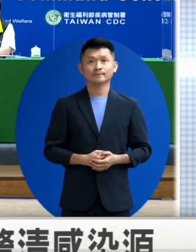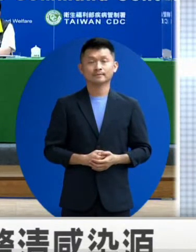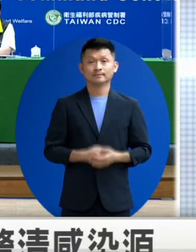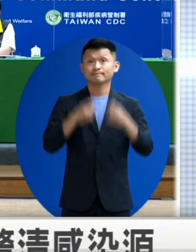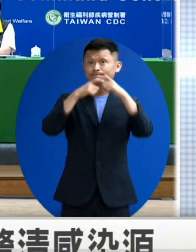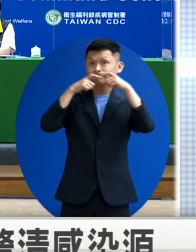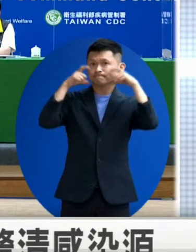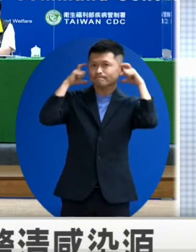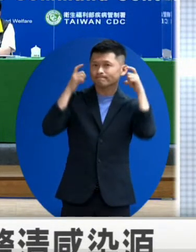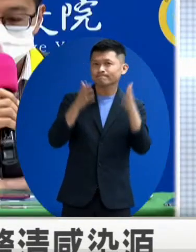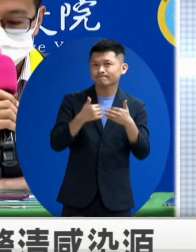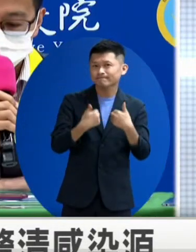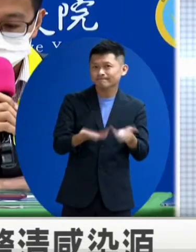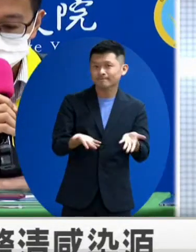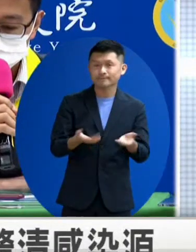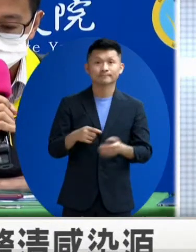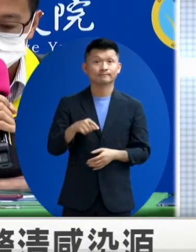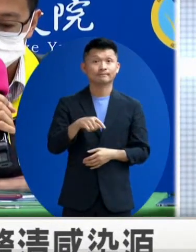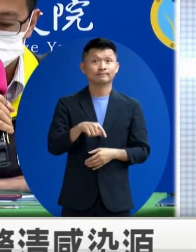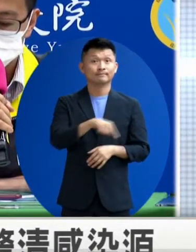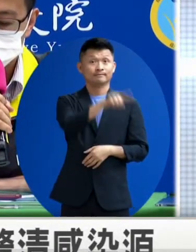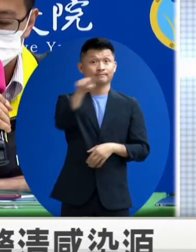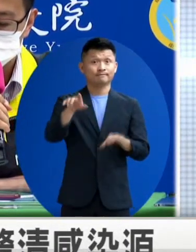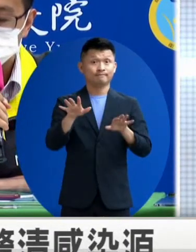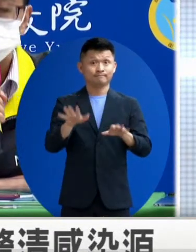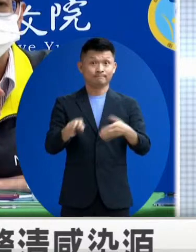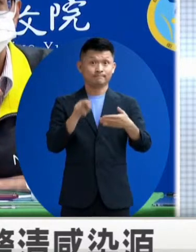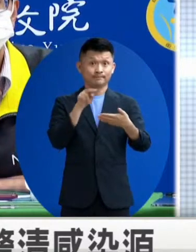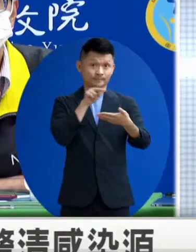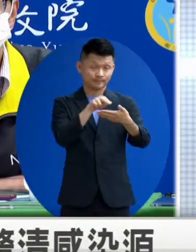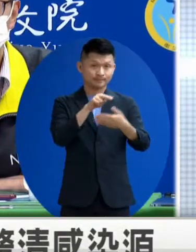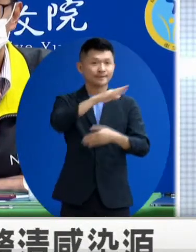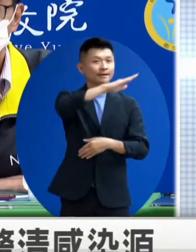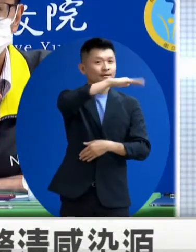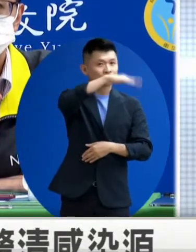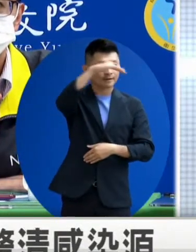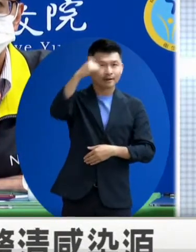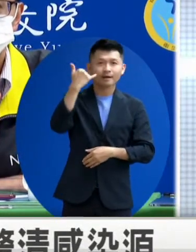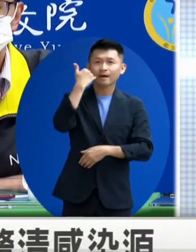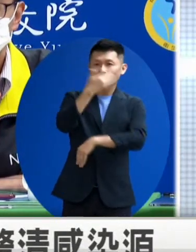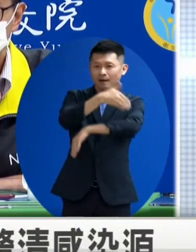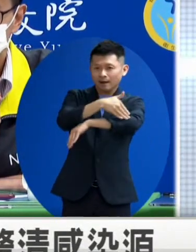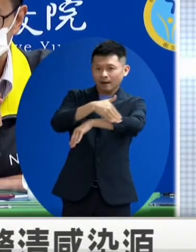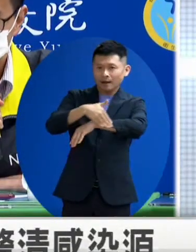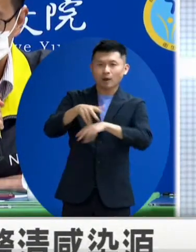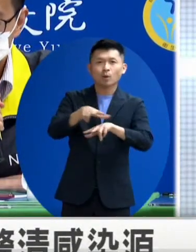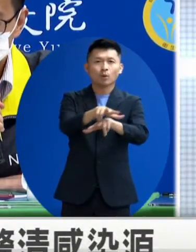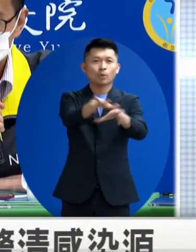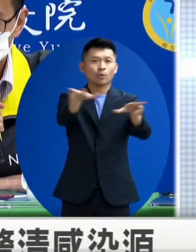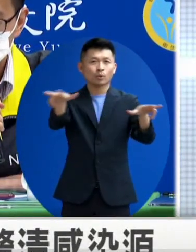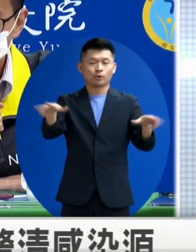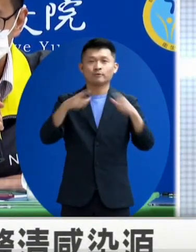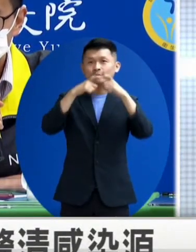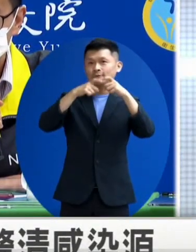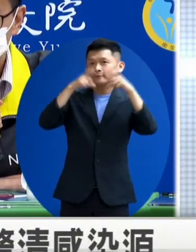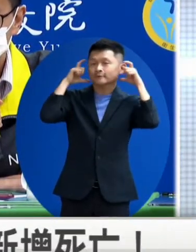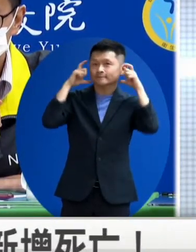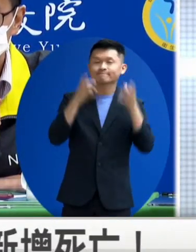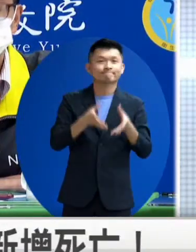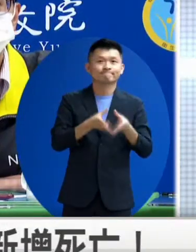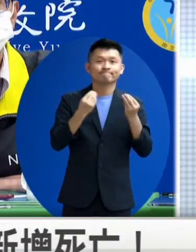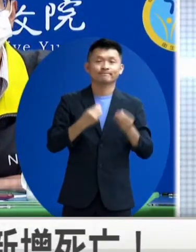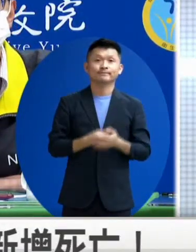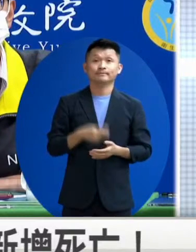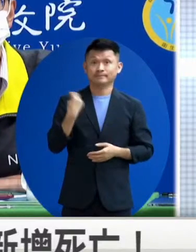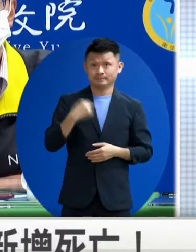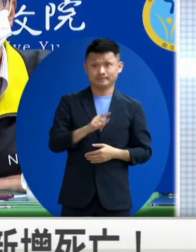好，口罩的部分当然如同大家先看到的是山林海滨等等比较空旷的区域已经开放了，后续大概也